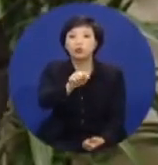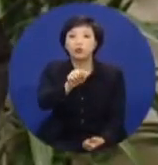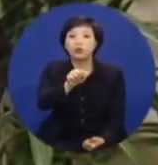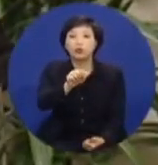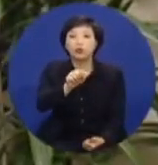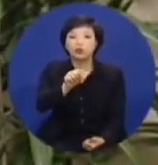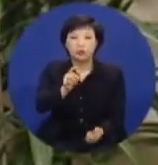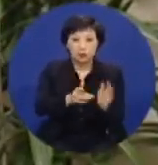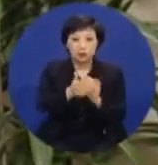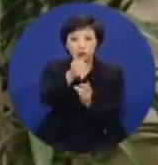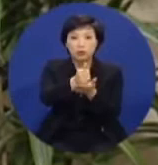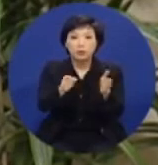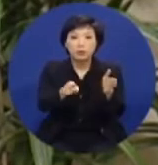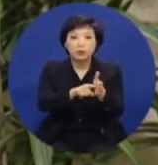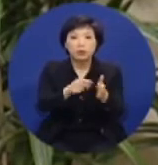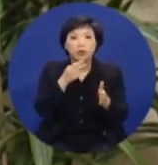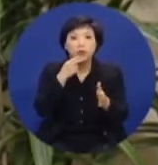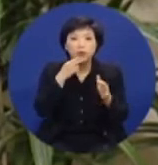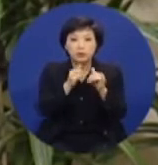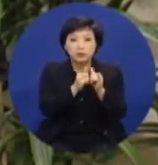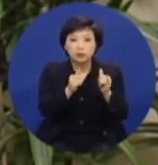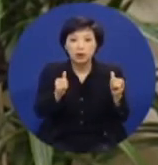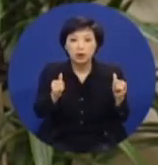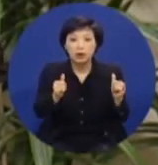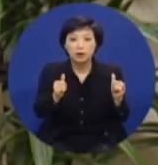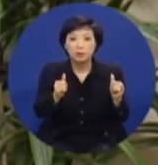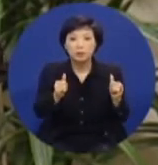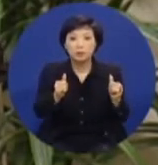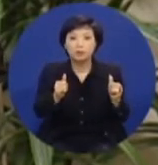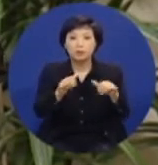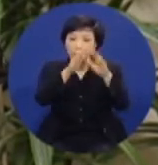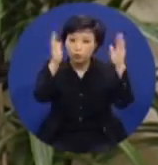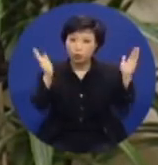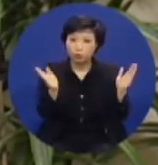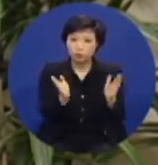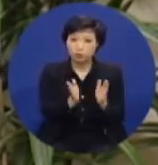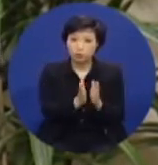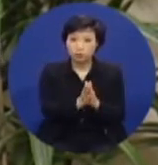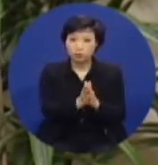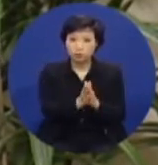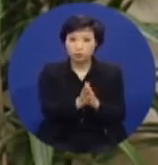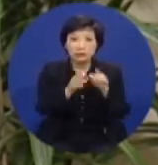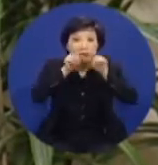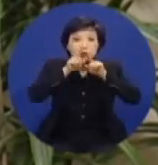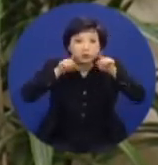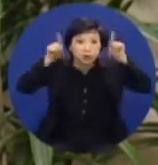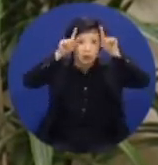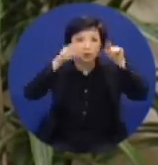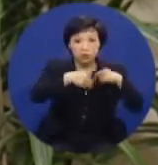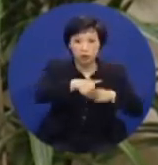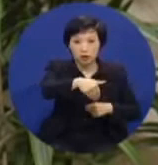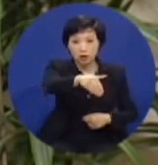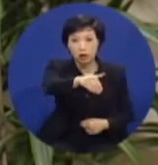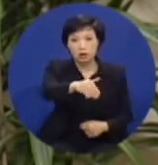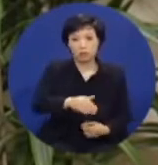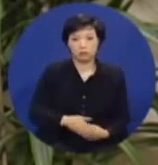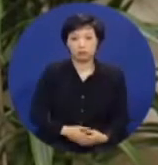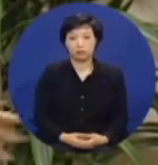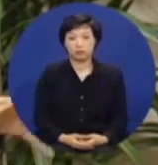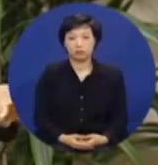예수 않니 든 사람들을 자 반복하다 치우고 가속